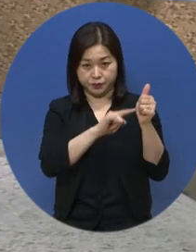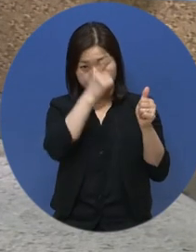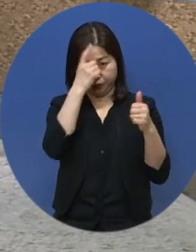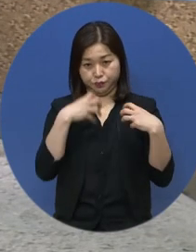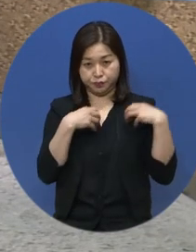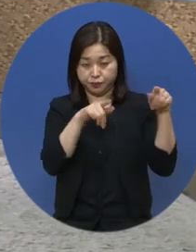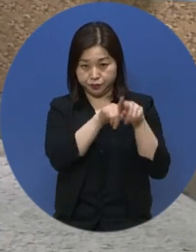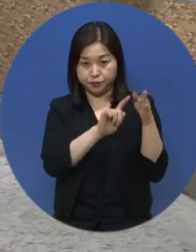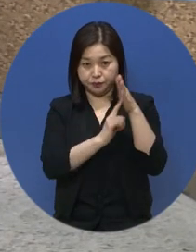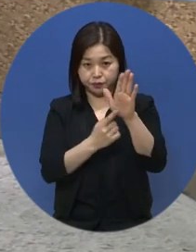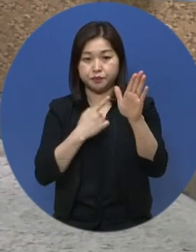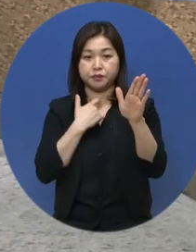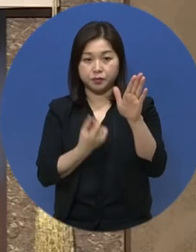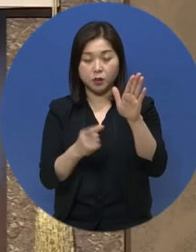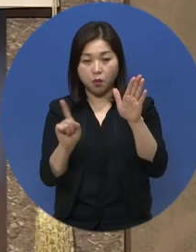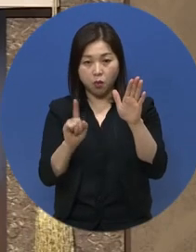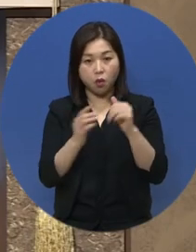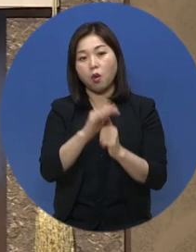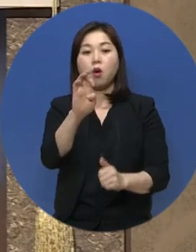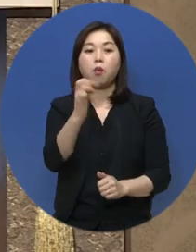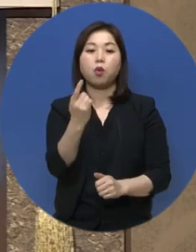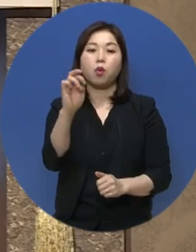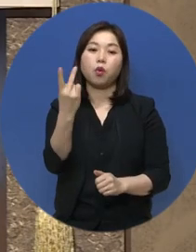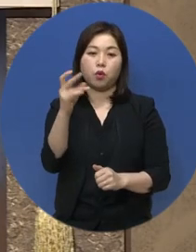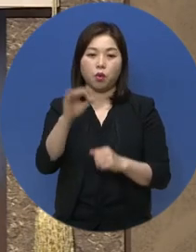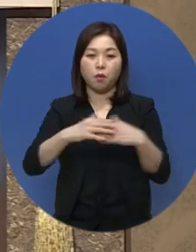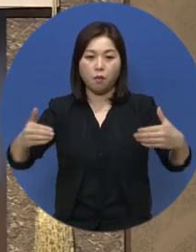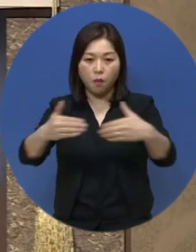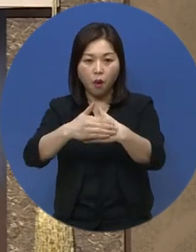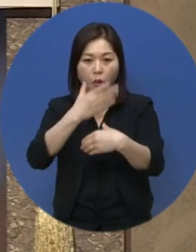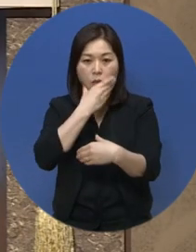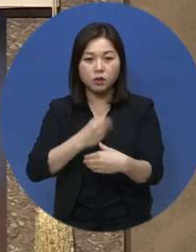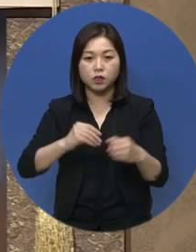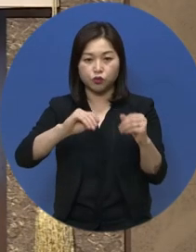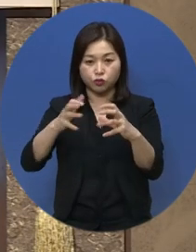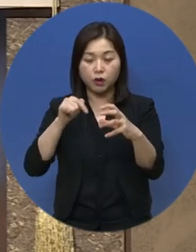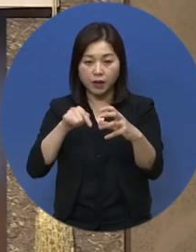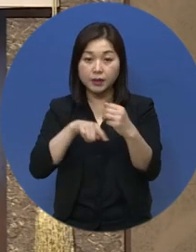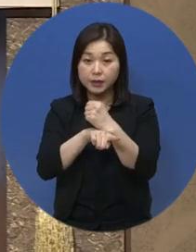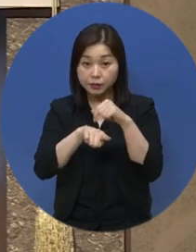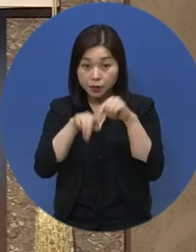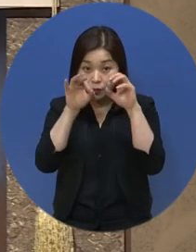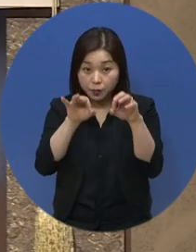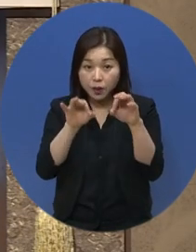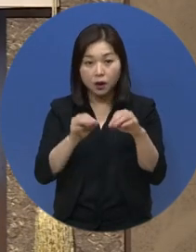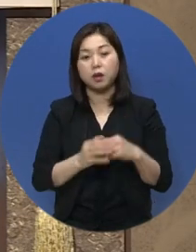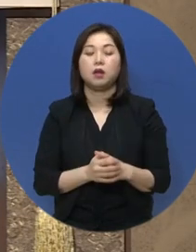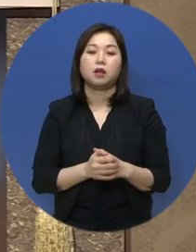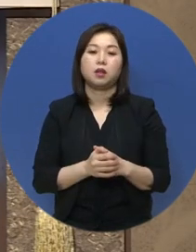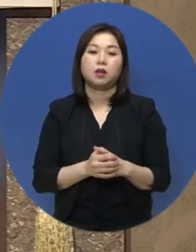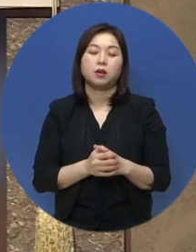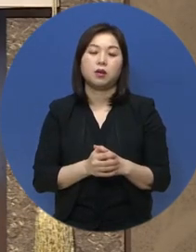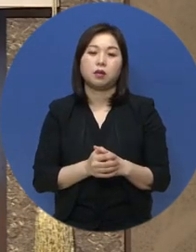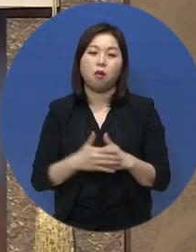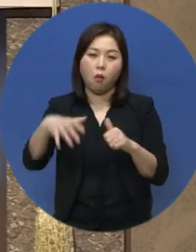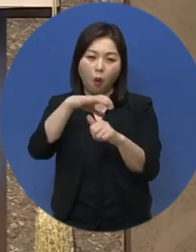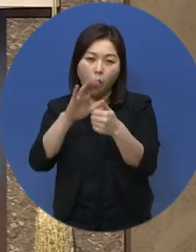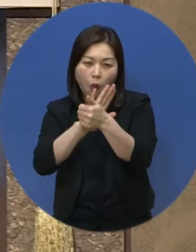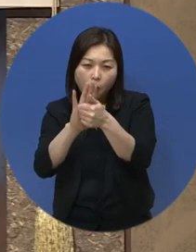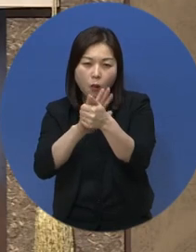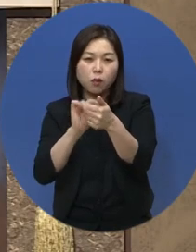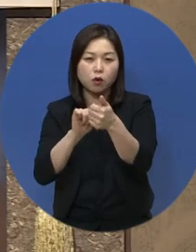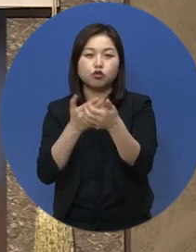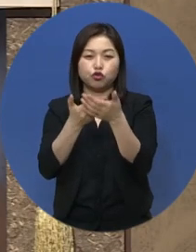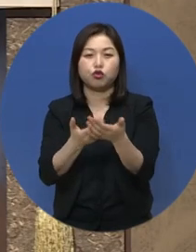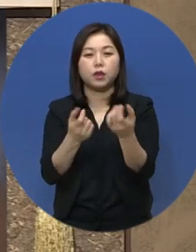같이 발표했던 포용적 네. 복지 국가에 대한 개념에서는 네. 그 돌봄에 대해서 강제 강조를 하고 있는데요.